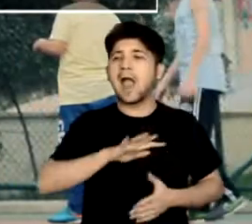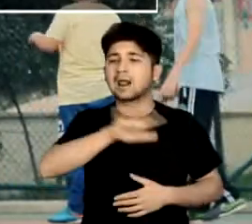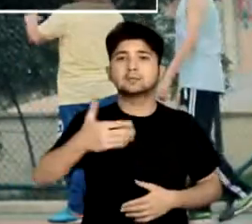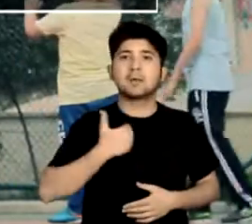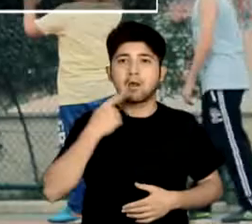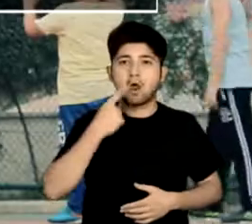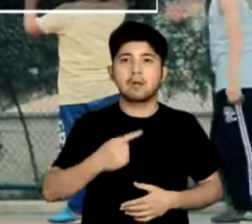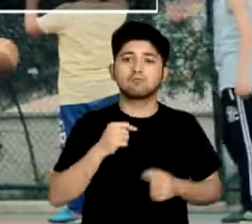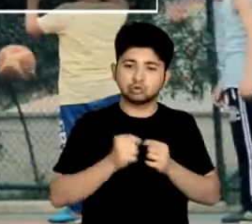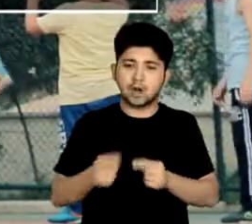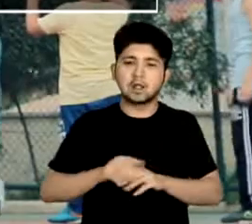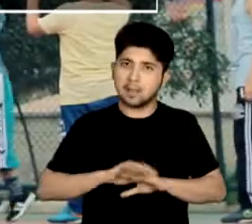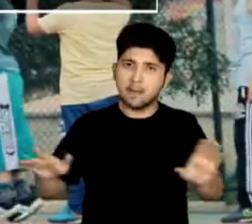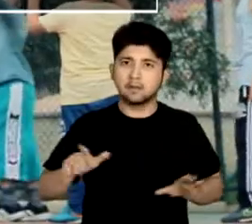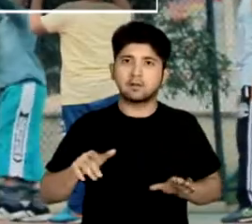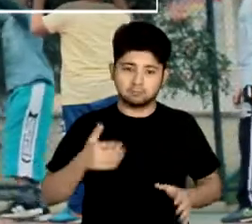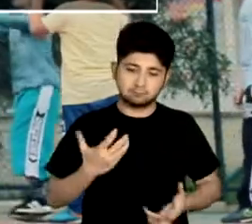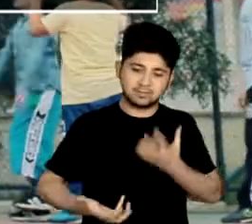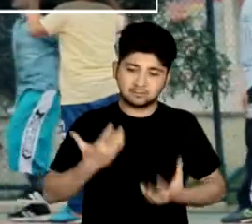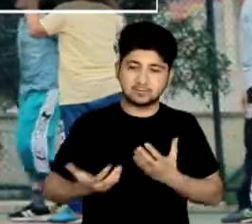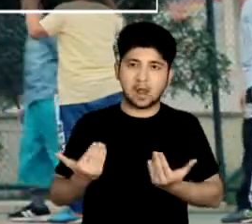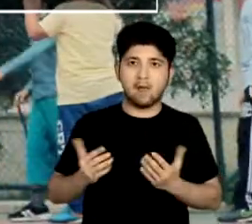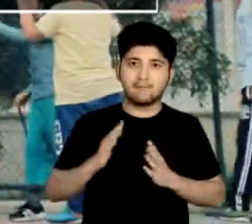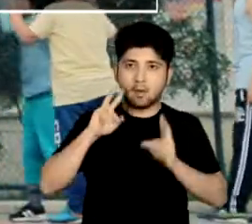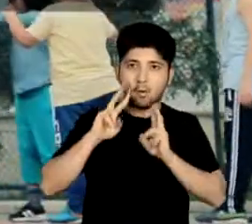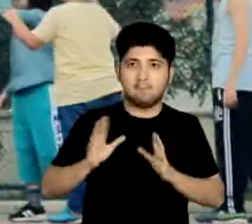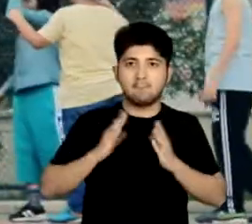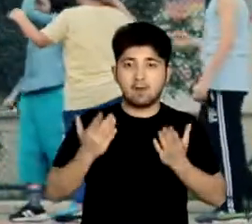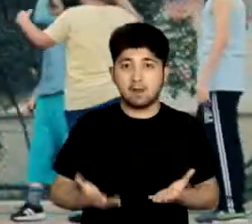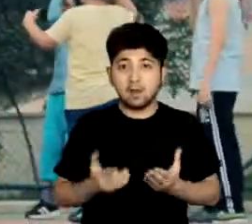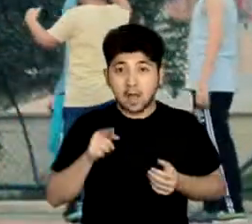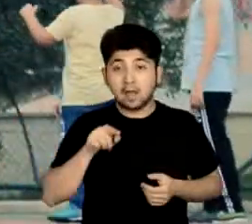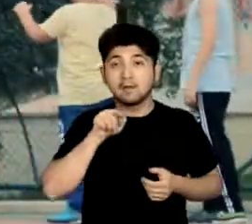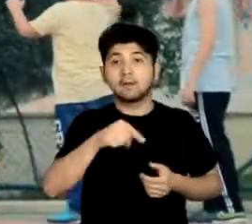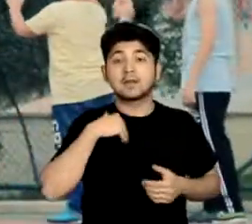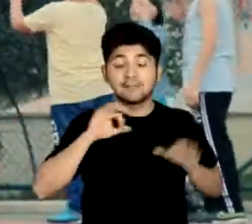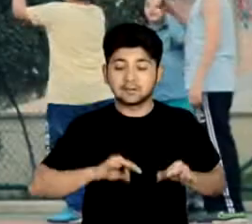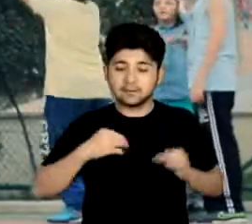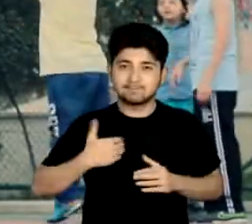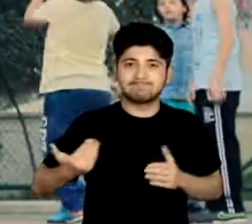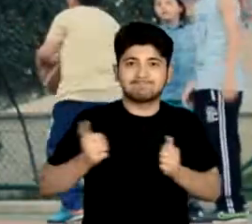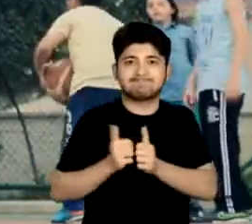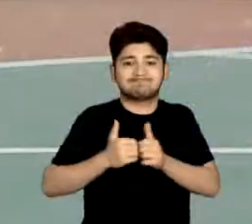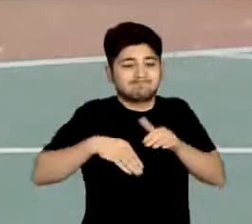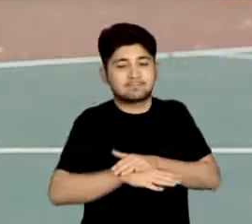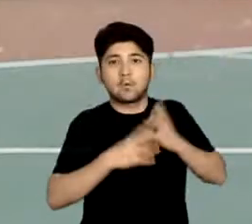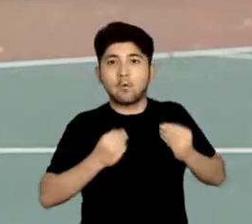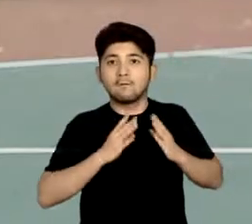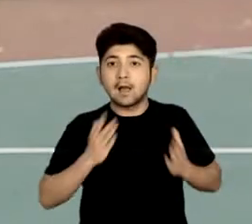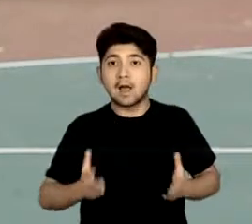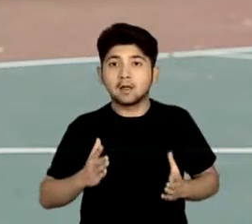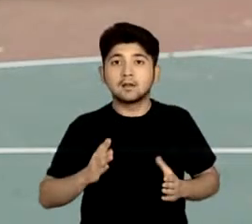beni hani Büşra tamam hadi sen yavaş yavaş pişiyorsun aşamasına geldi bu böyle. Yavaş yavaş beni aralarına aldılar.